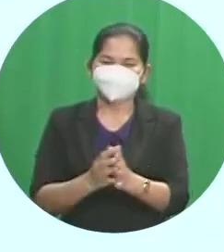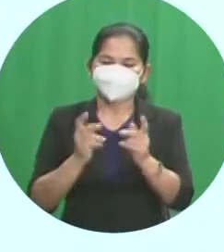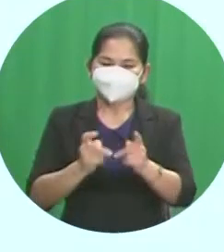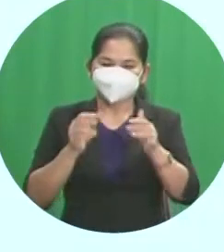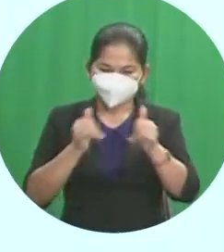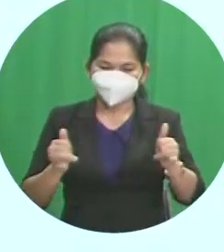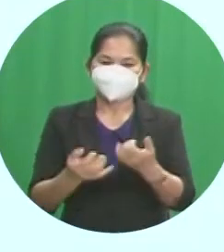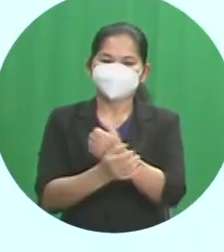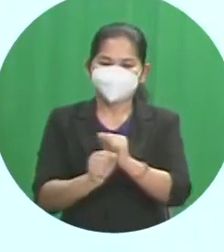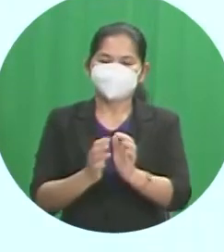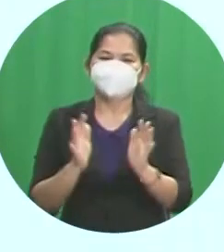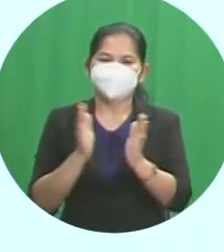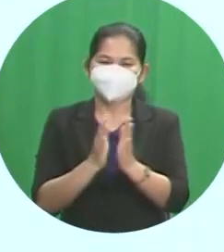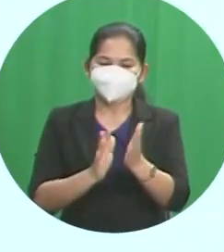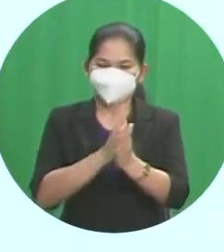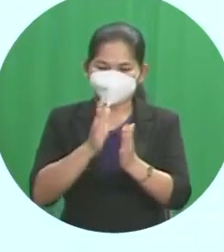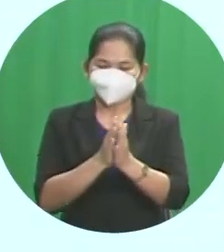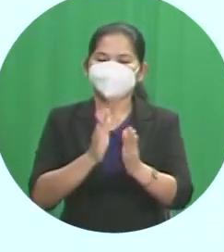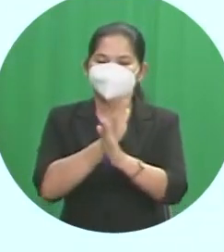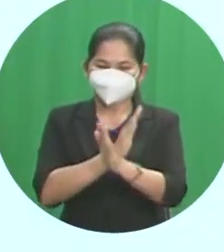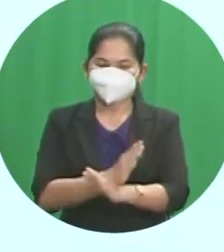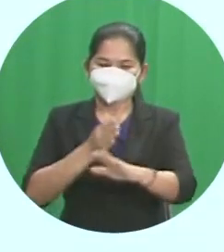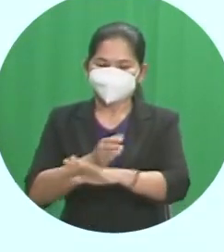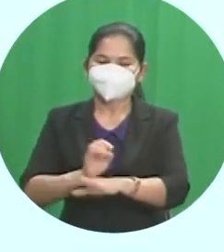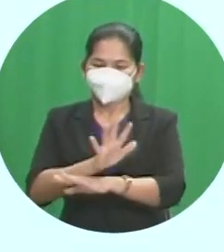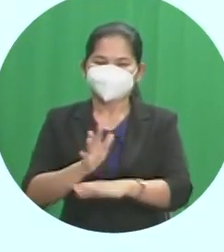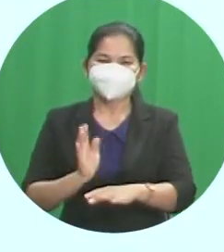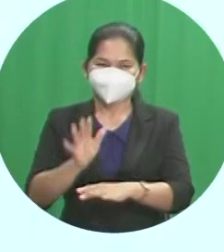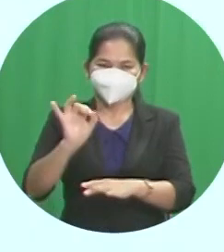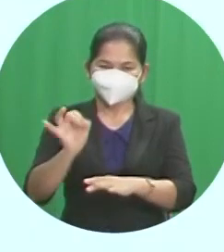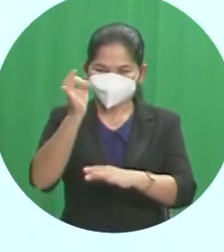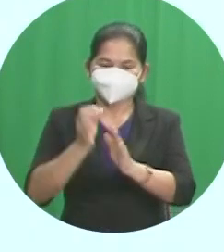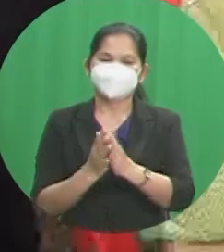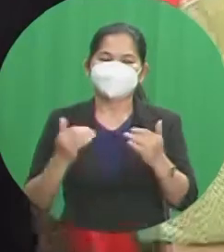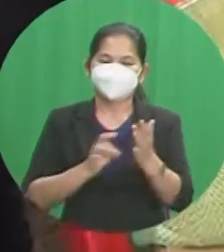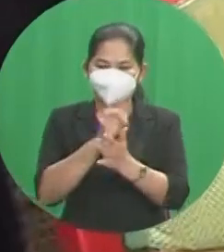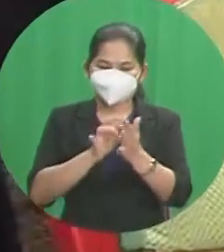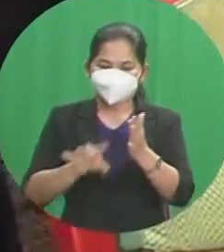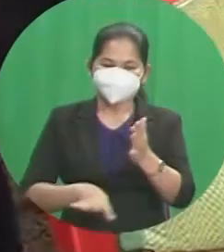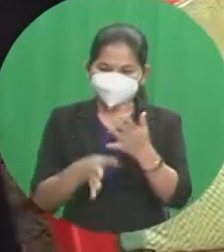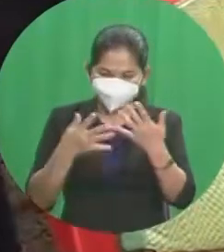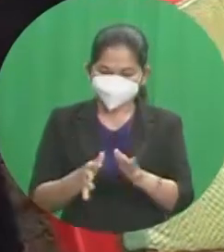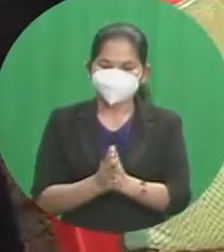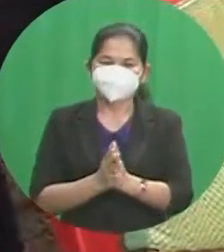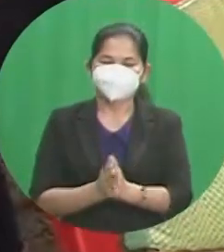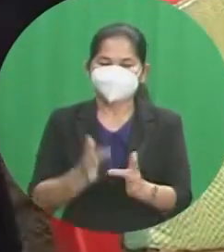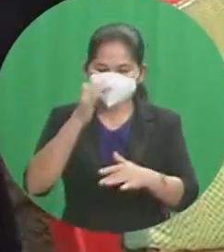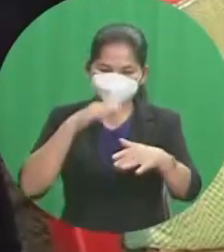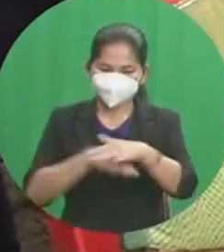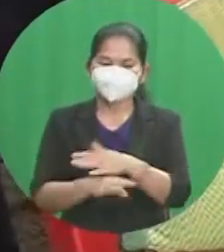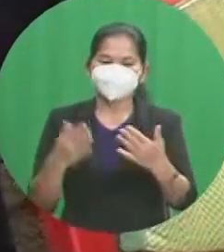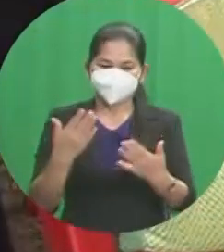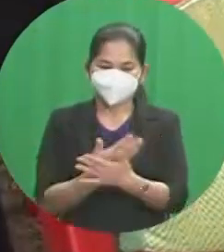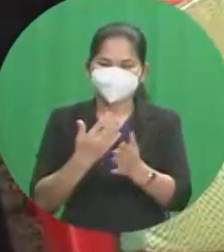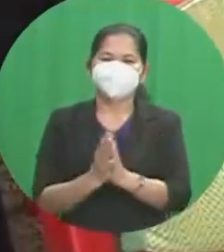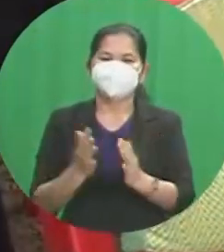គម្លាតសុវត្ថិភាពដើម្បីប្រទេសយើងអាចទប់ស្កាត់ជំងឺនេះបានយ៉ាងជោគជ័យចំពោះបងប្អូនប្រជាពលរដ្ឋដែលជាអ្នកចំណូលថ្មីឬ